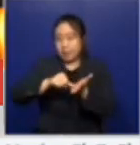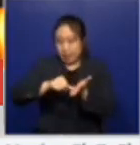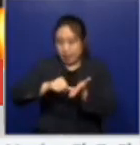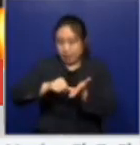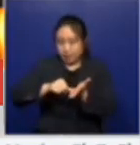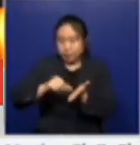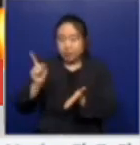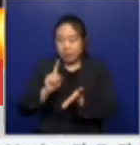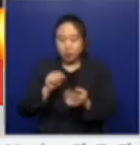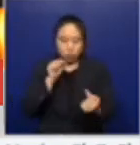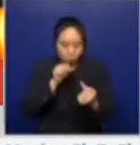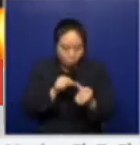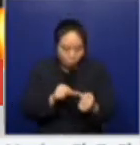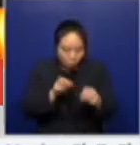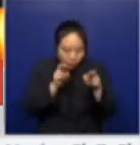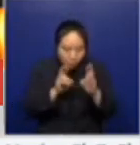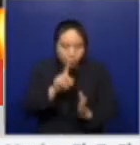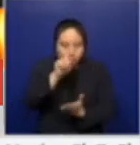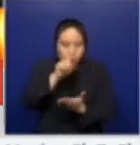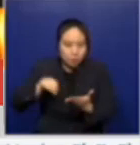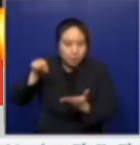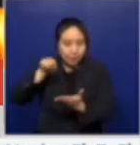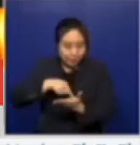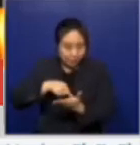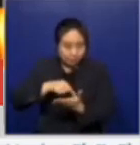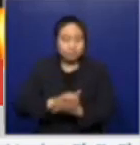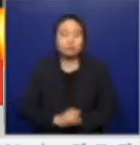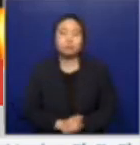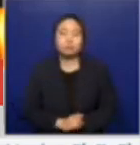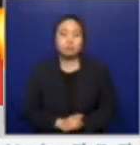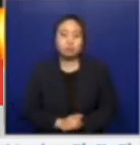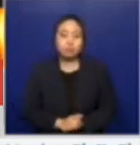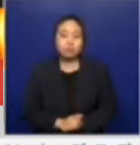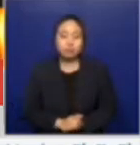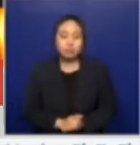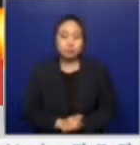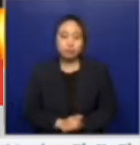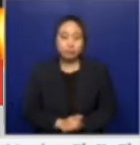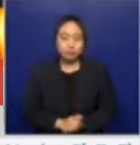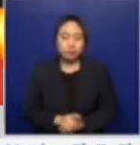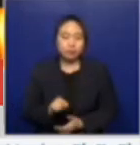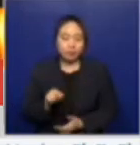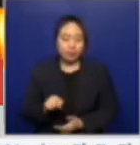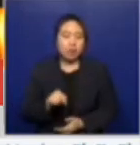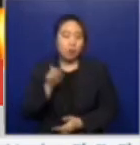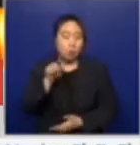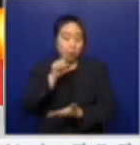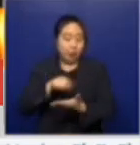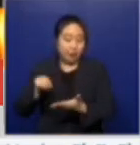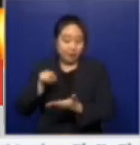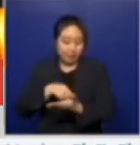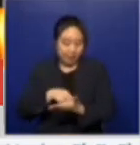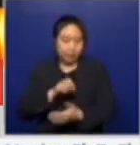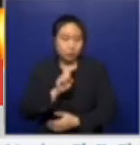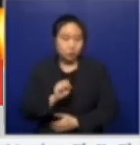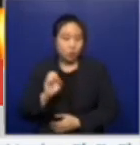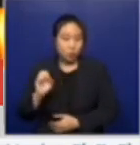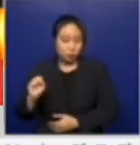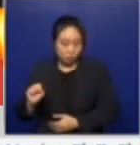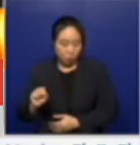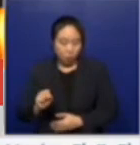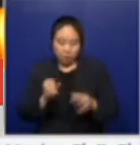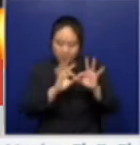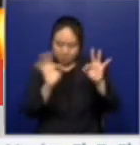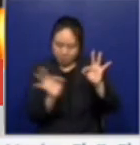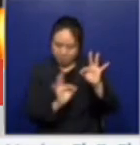เลือกตั้งเหตุผลโดยที่ระบบการเลือกตั้งสมาชิกสภาผู้แทนราษฎรที่บัญญัติไว้ในรัฐธรร